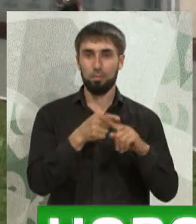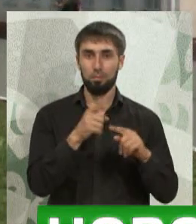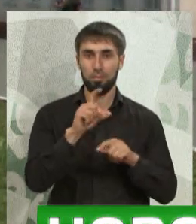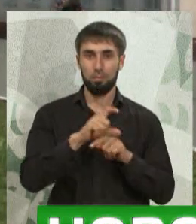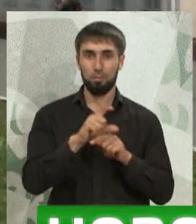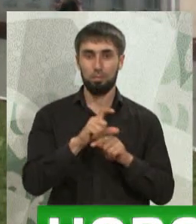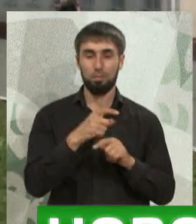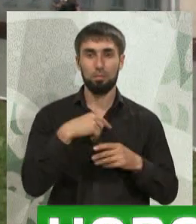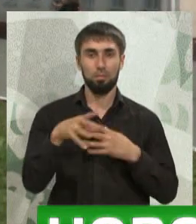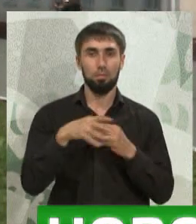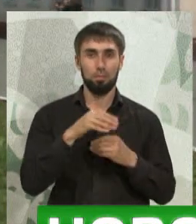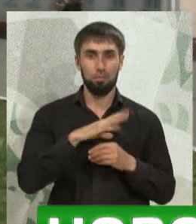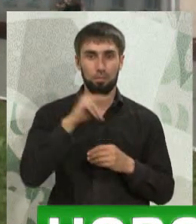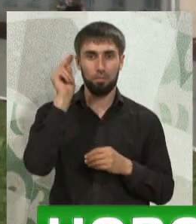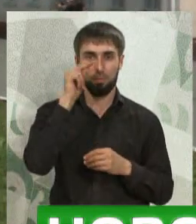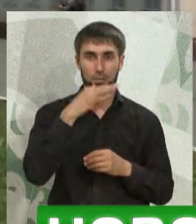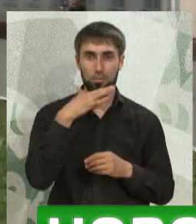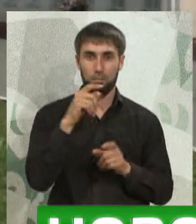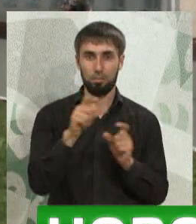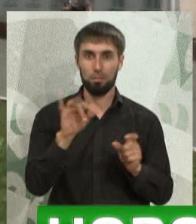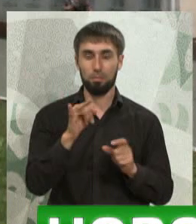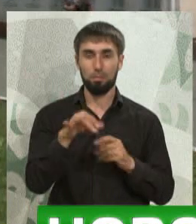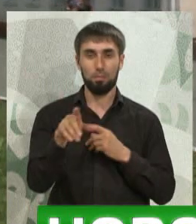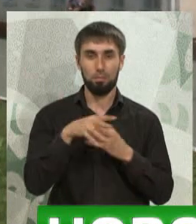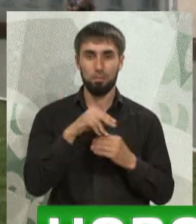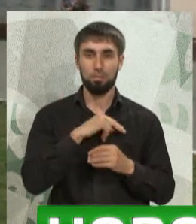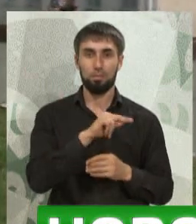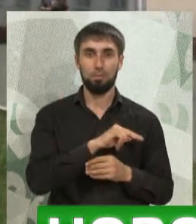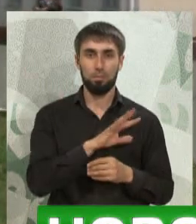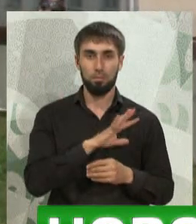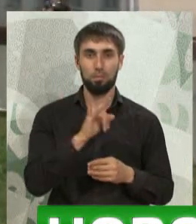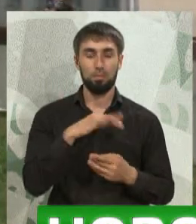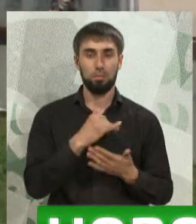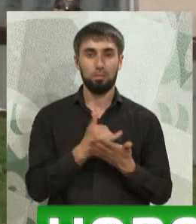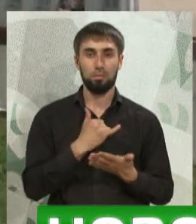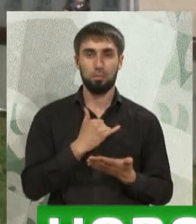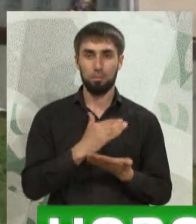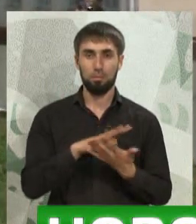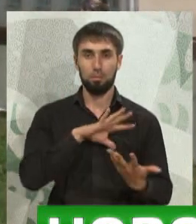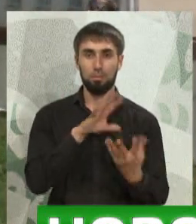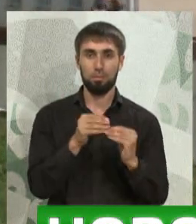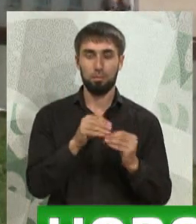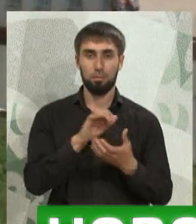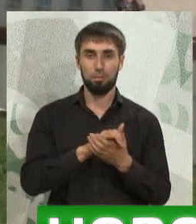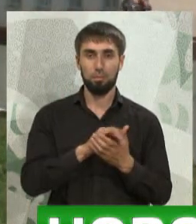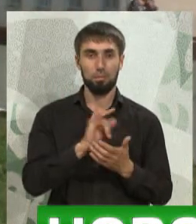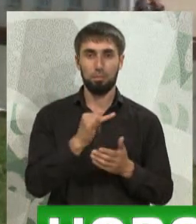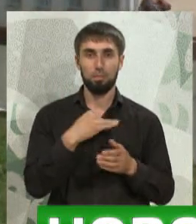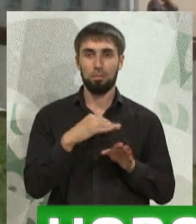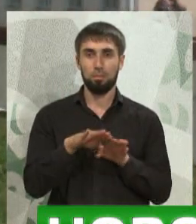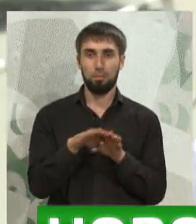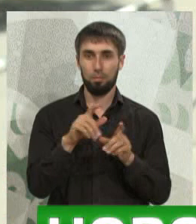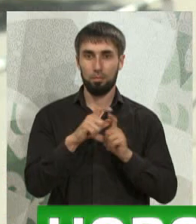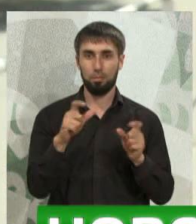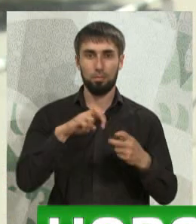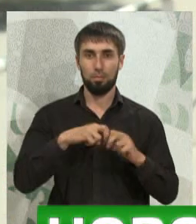со многими вместе учились, со многими вместе работали. Мы нашли общих знакомых, у нас одинаковые школы. Проблем в этом